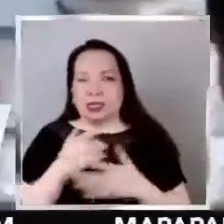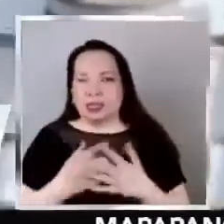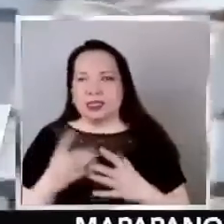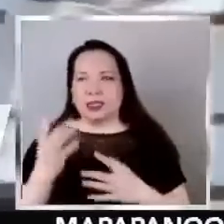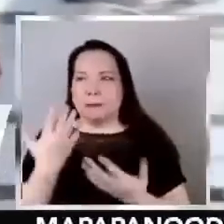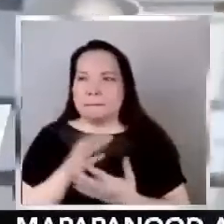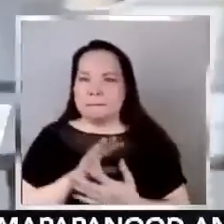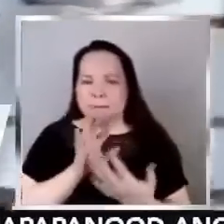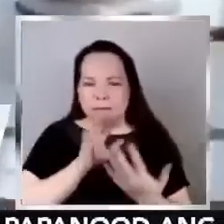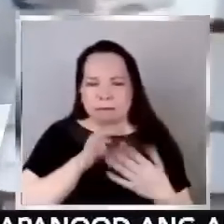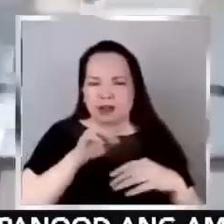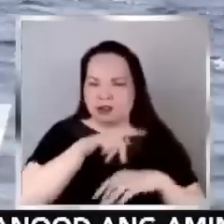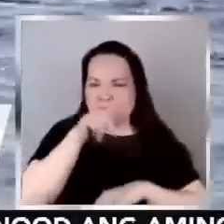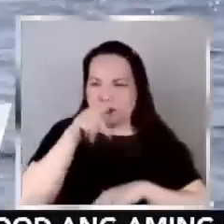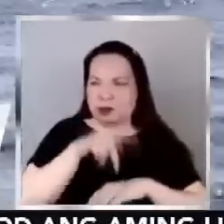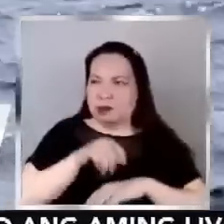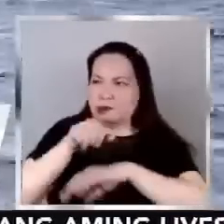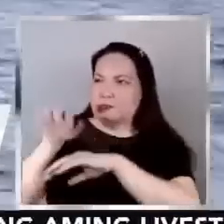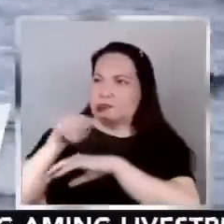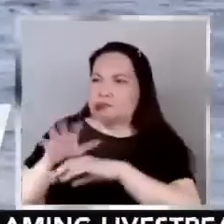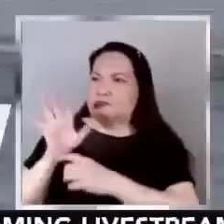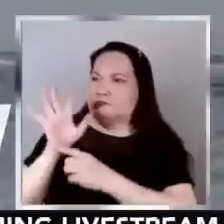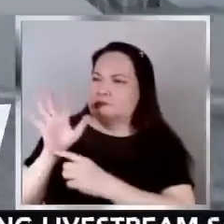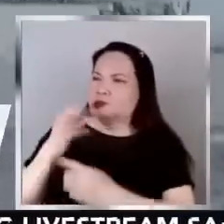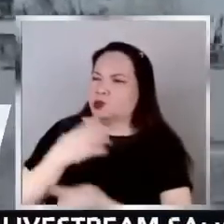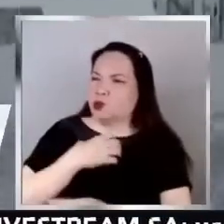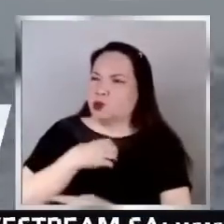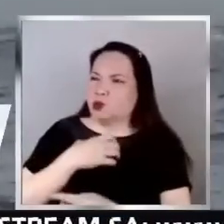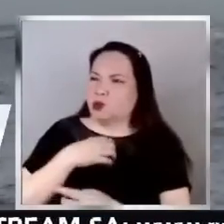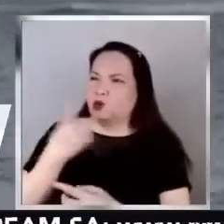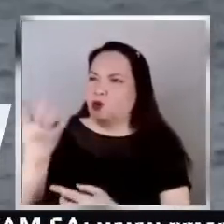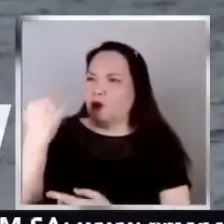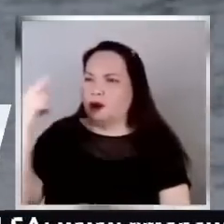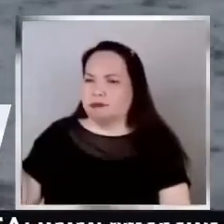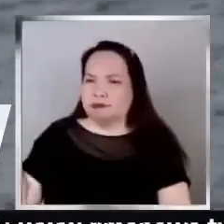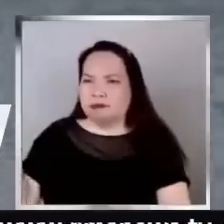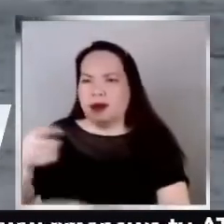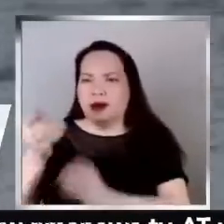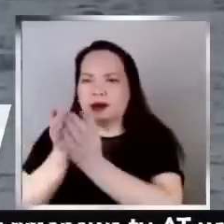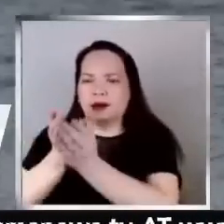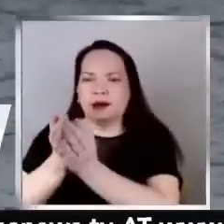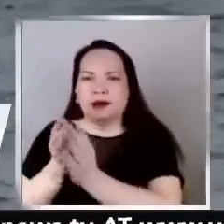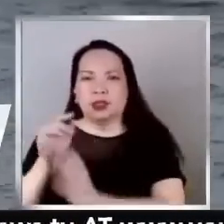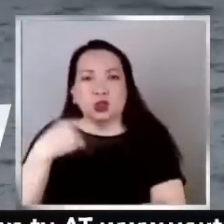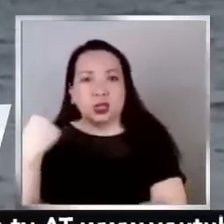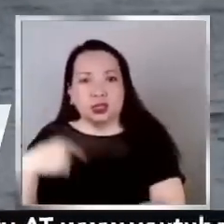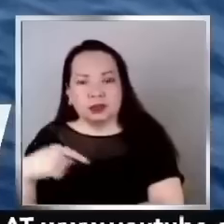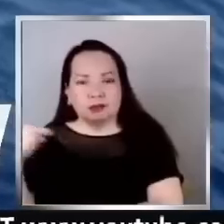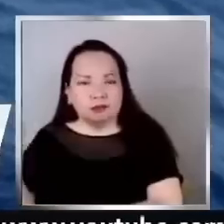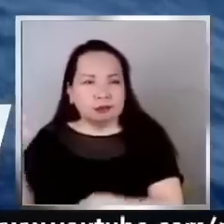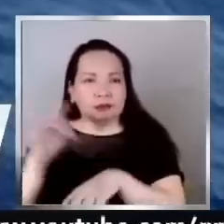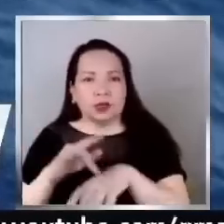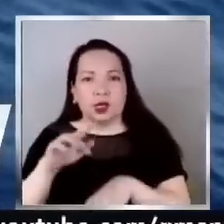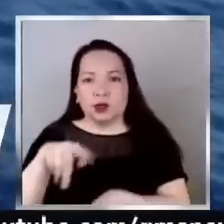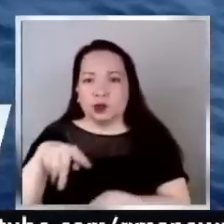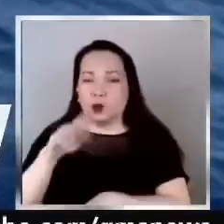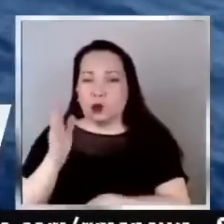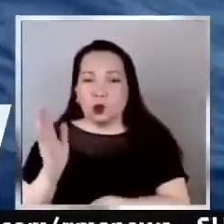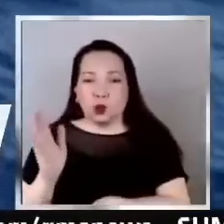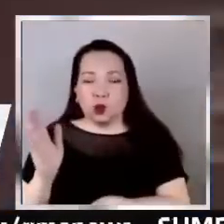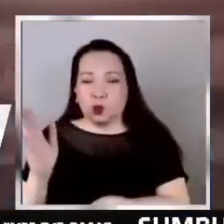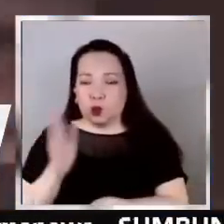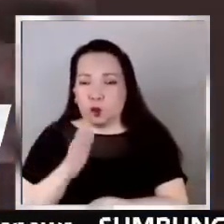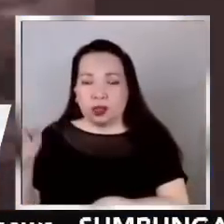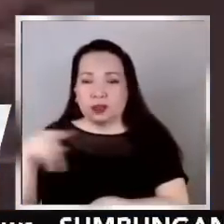na ang inihain kaugnay sa pagkilos ng mga Chinese ships sa West Philippine Sea na bahagi ng Exclusive Economic Zone ng